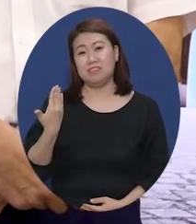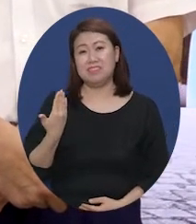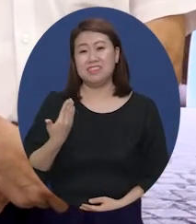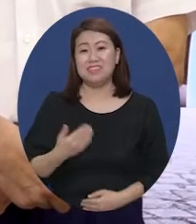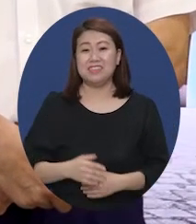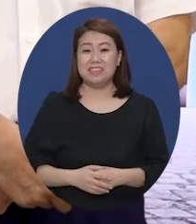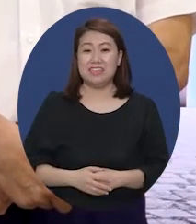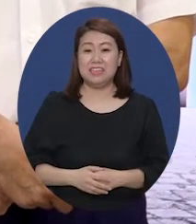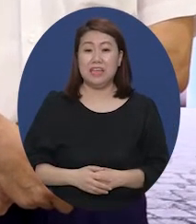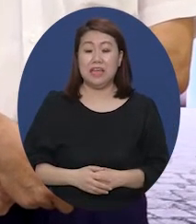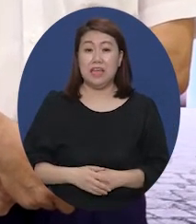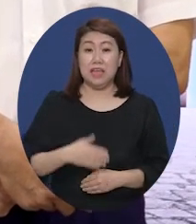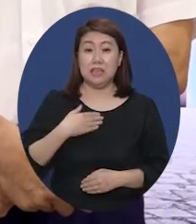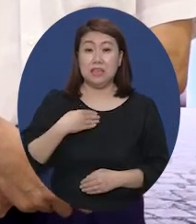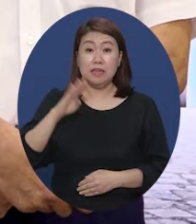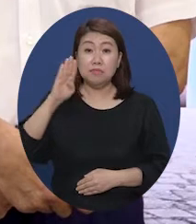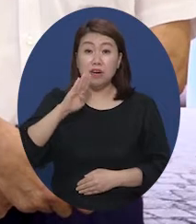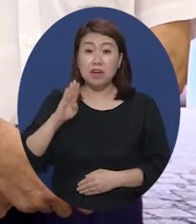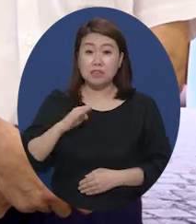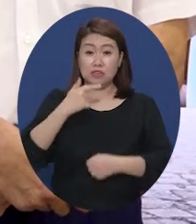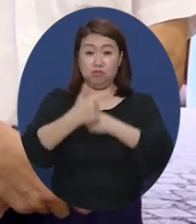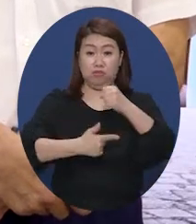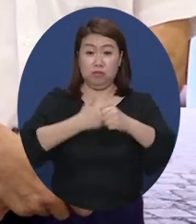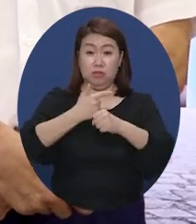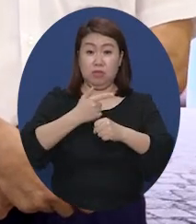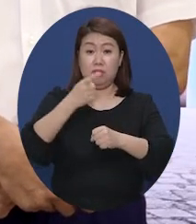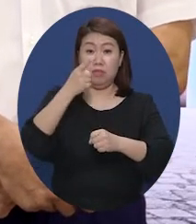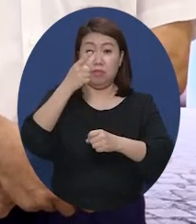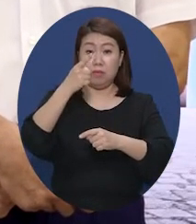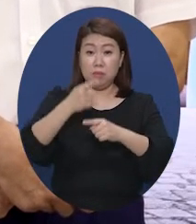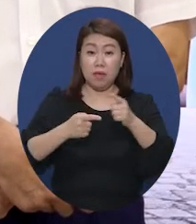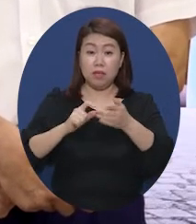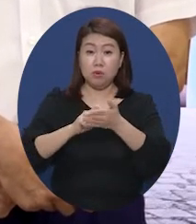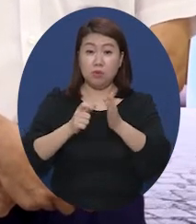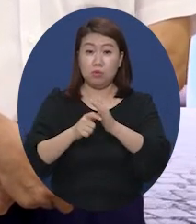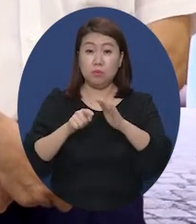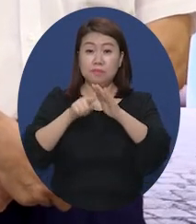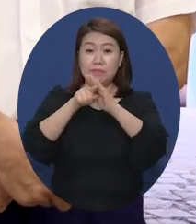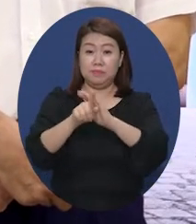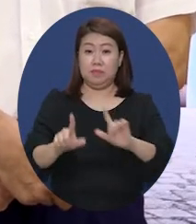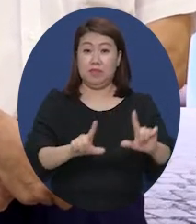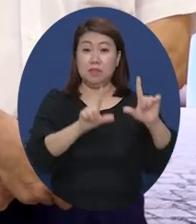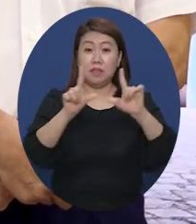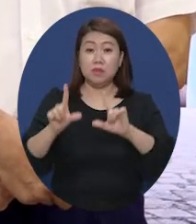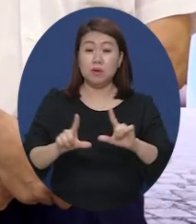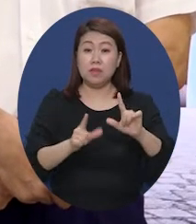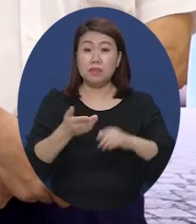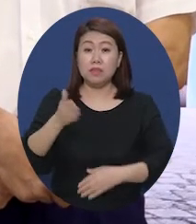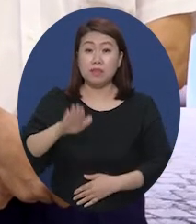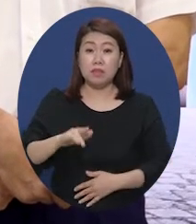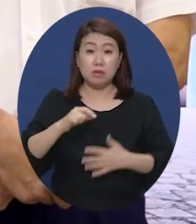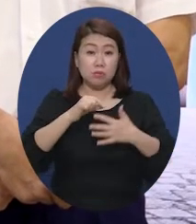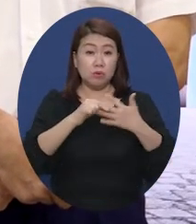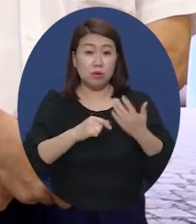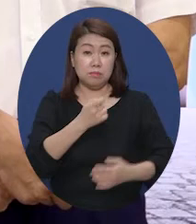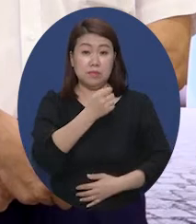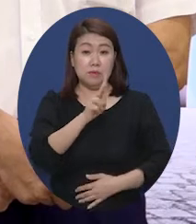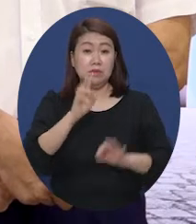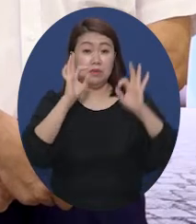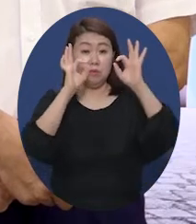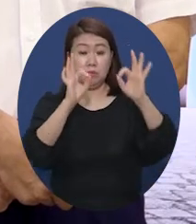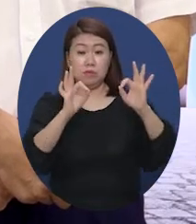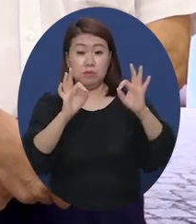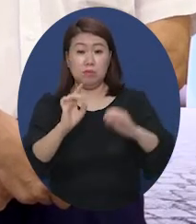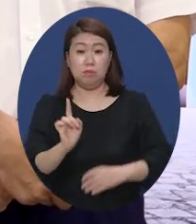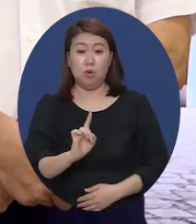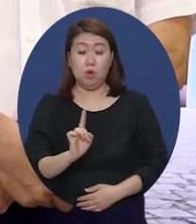상했다고 할까요? 저는 브라질에 6년 반 정도 유학을 했습니다만은 제가 그 프로그램을 보면서